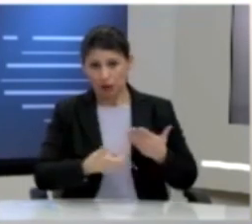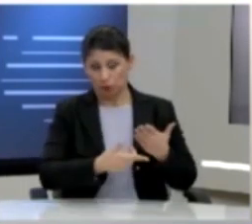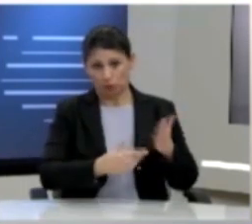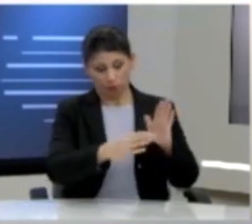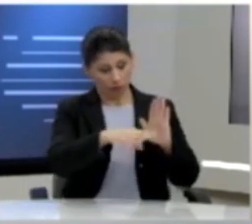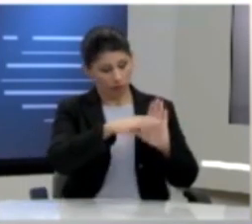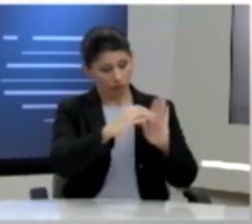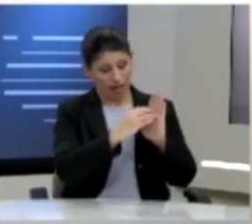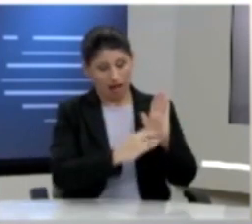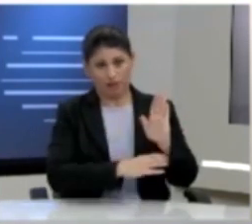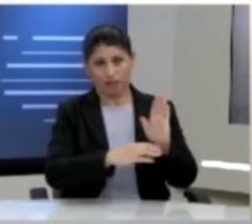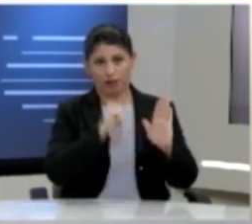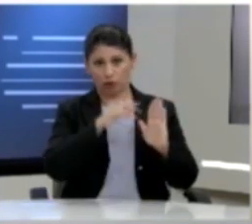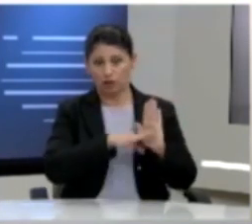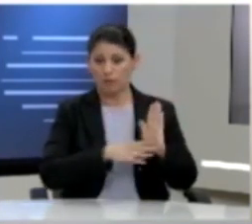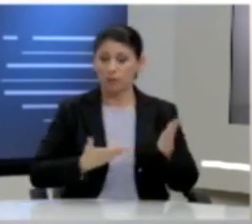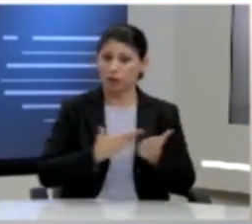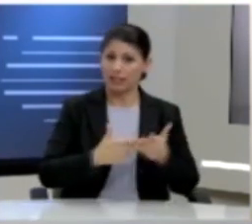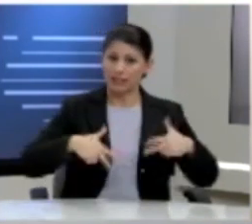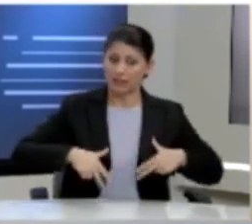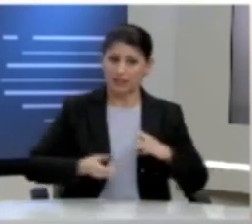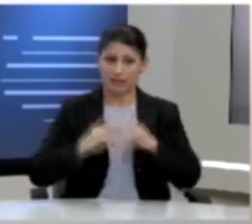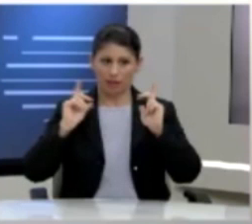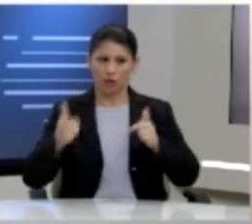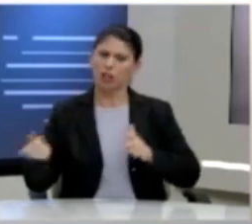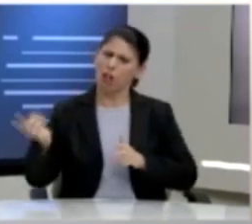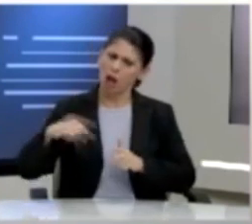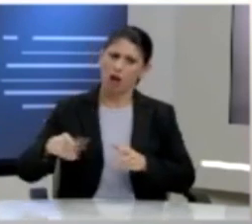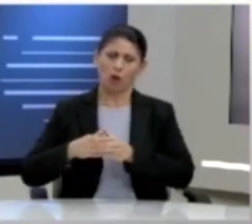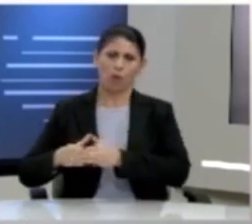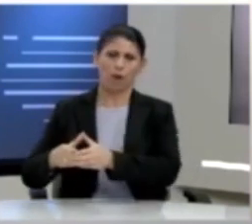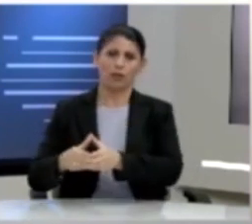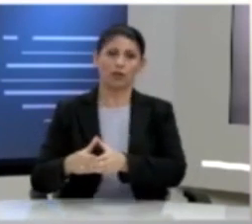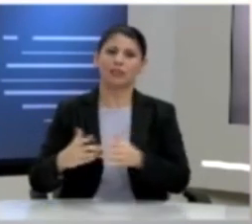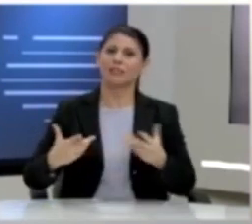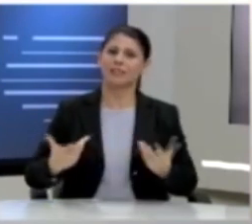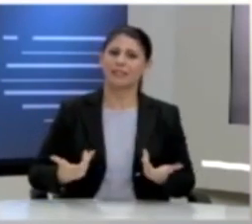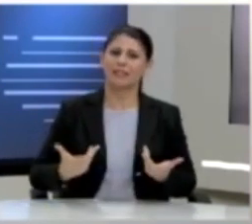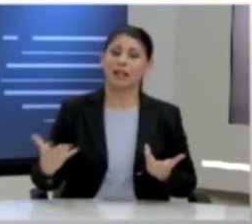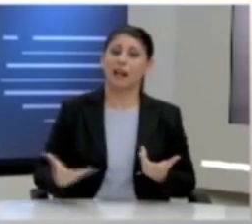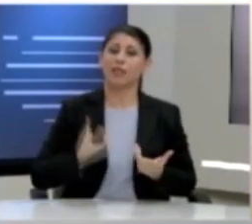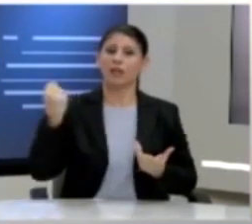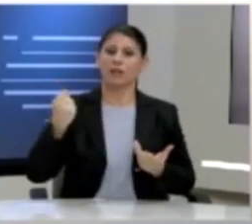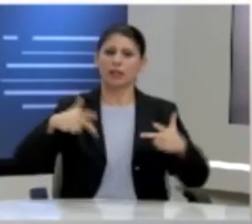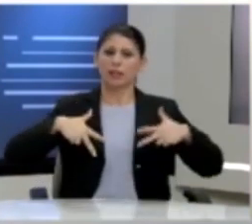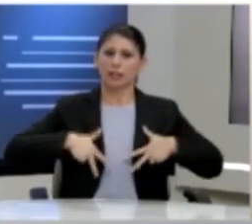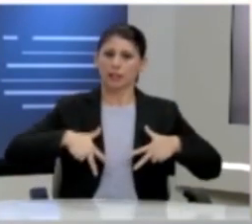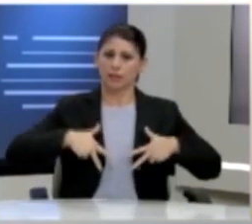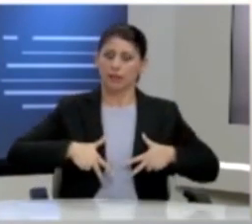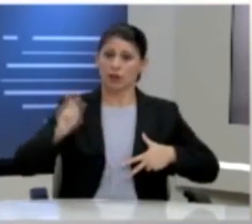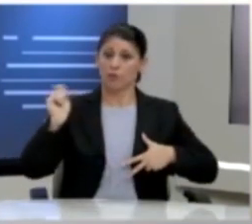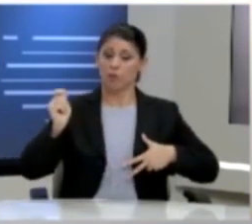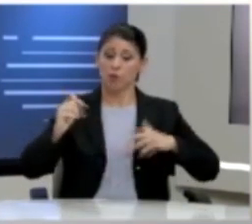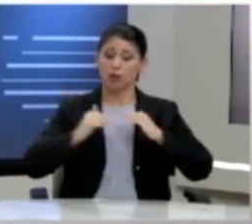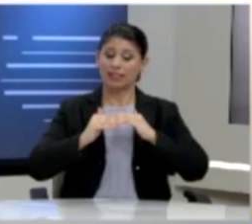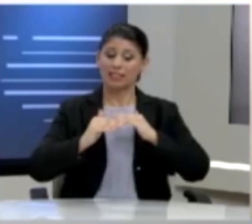τόσο οι προτάσεις της κυβέρνησης αλλά και της Νέας Δημοκρατίας και άλλων κομμάτων είναι να διασφαλιστεί η κυβερνητική